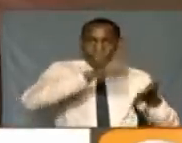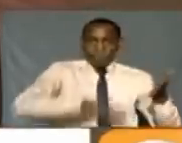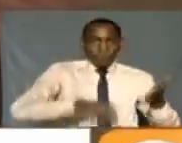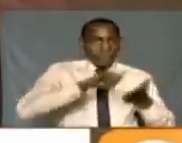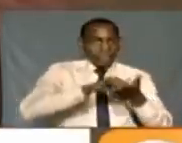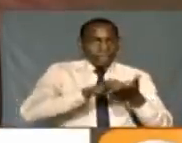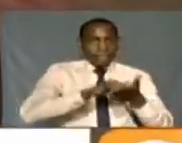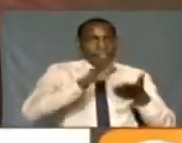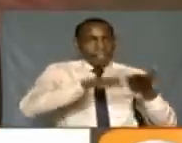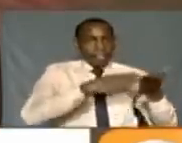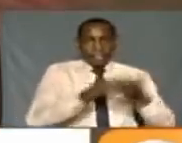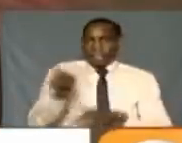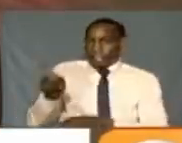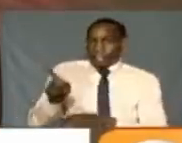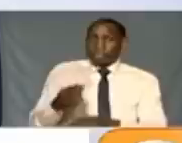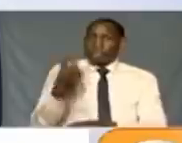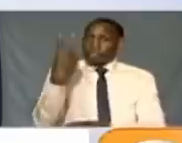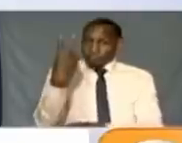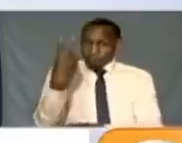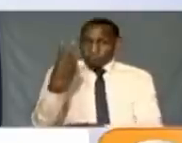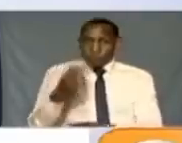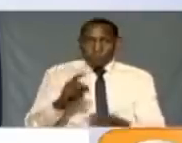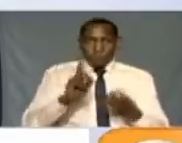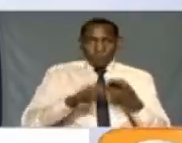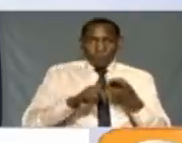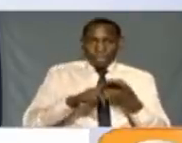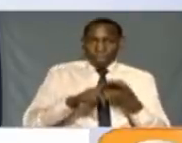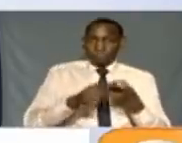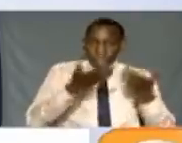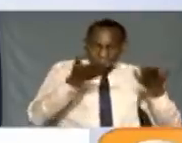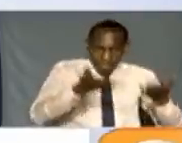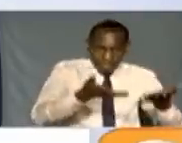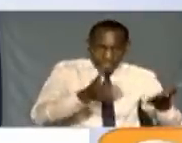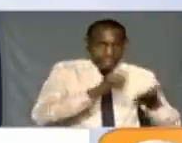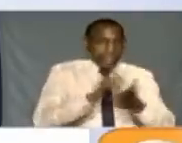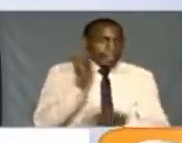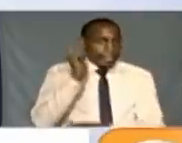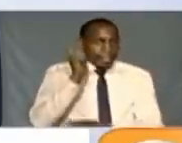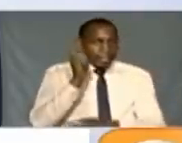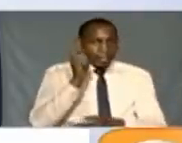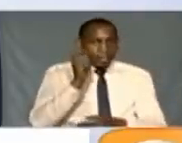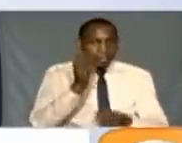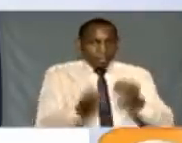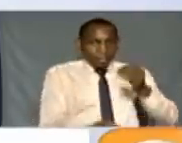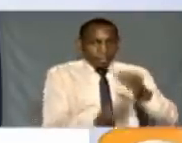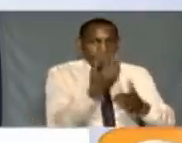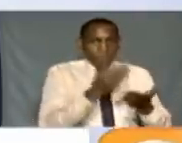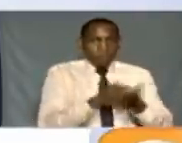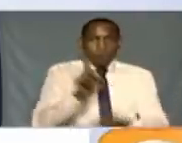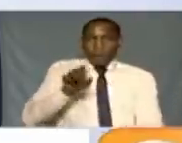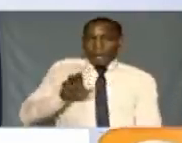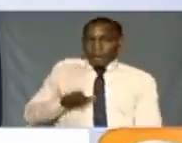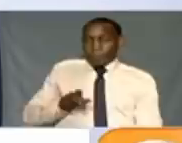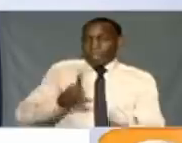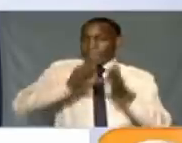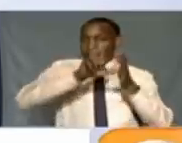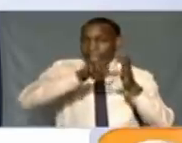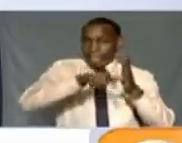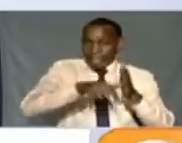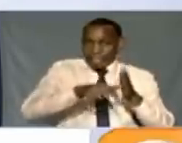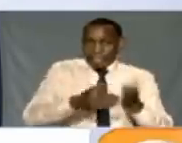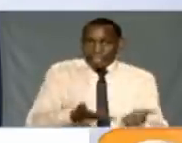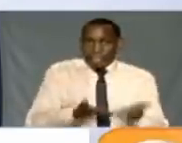mfumo huu ni wa aina mbili, ya papo hapo ambapo mayai yanatolewa na mwanamke mmoja, kisha